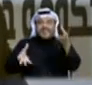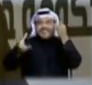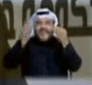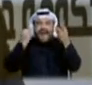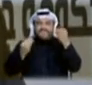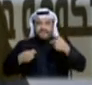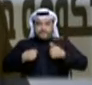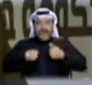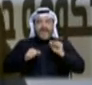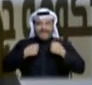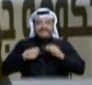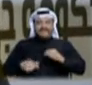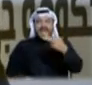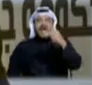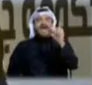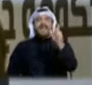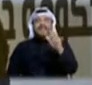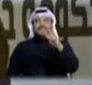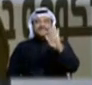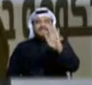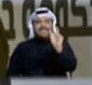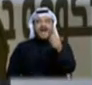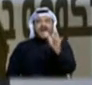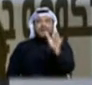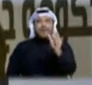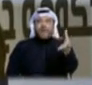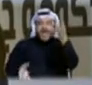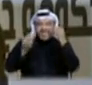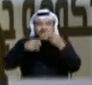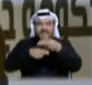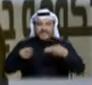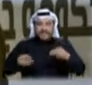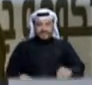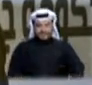جسرا بين ثقافة بلادنا وثقافة دولة الكويت.